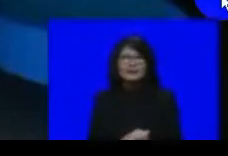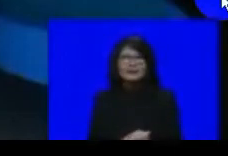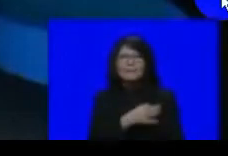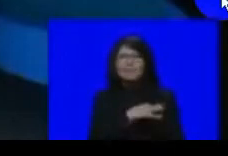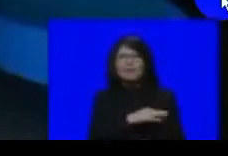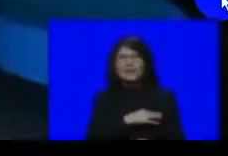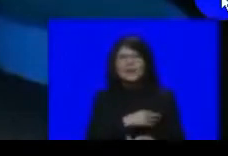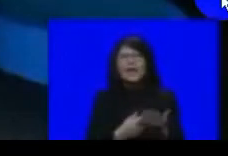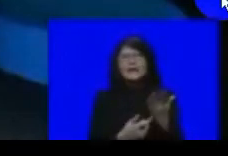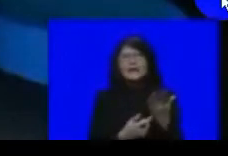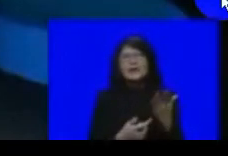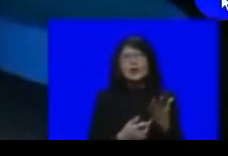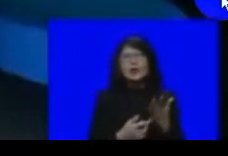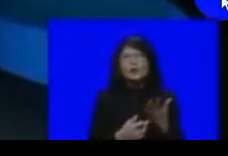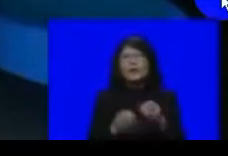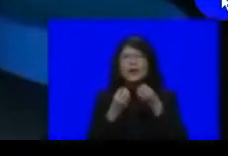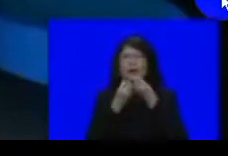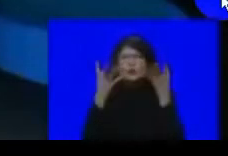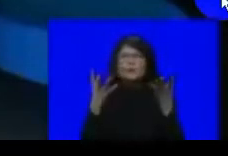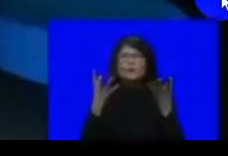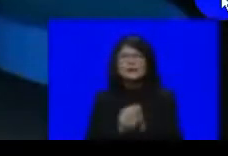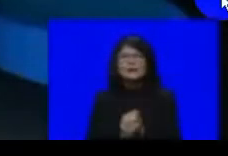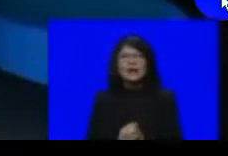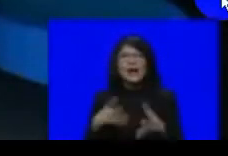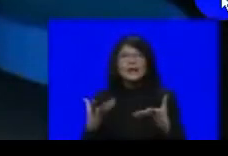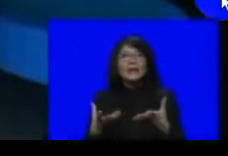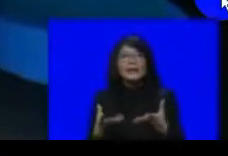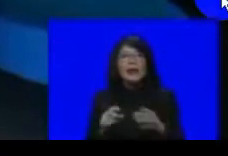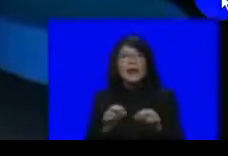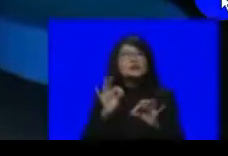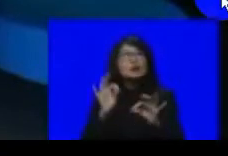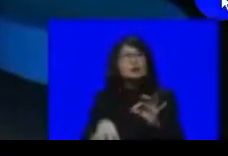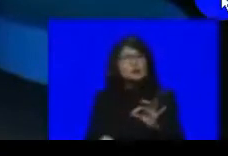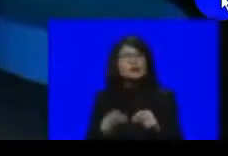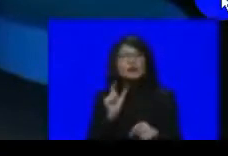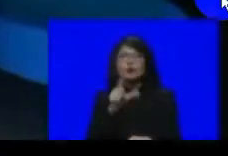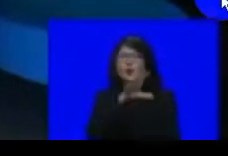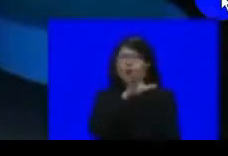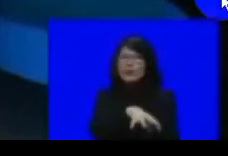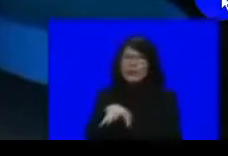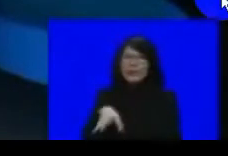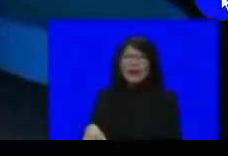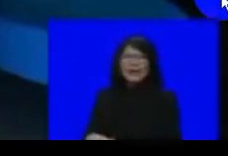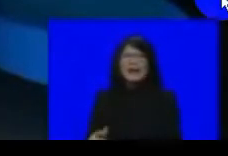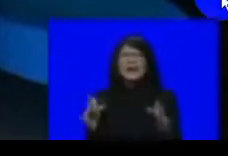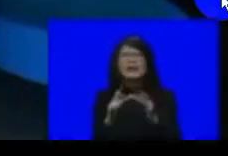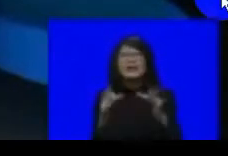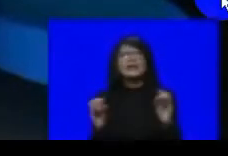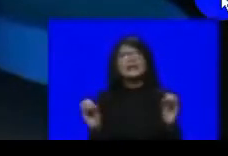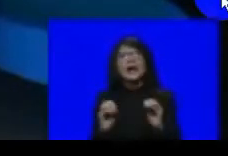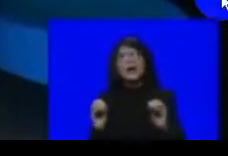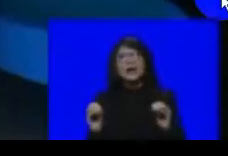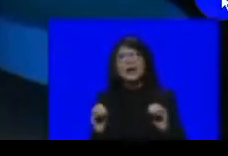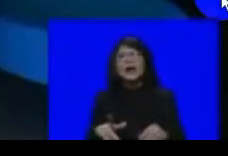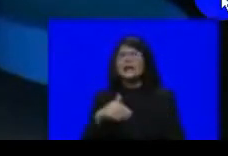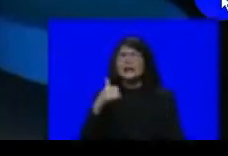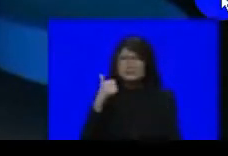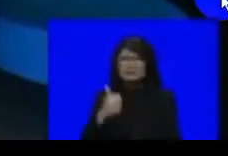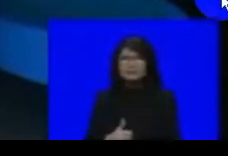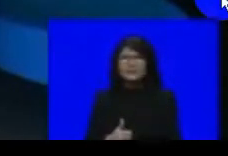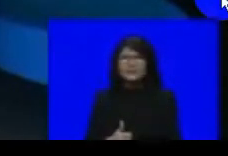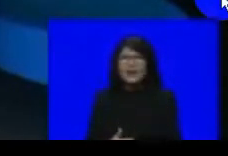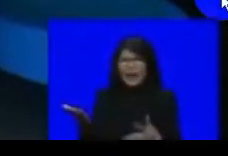TIK ya, maksud kami ini TIK untuk sektor pendidikan. Adakah solusi untuk daerah yang masih blank sinyal internet agar bisa